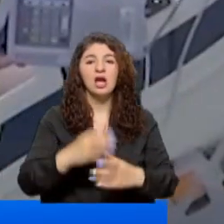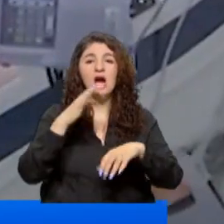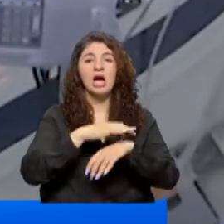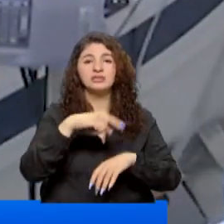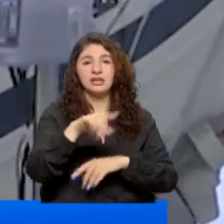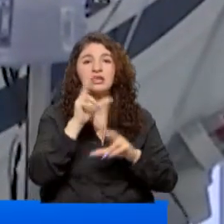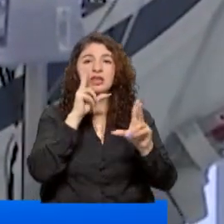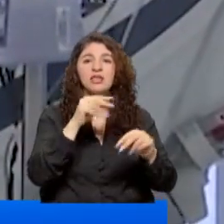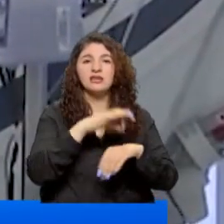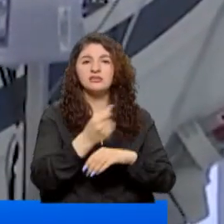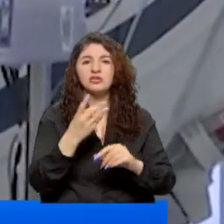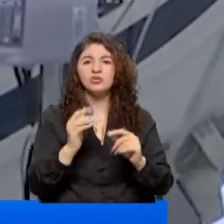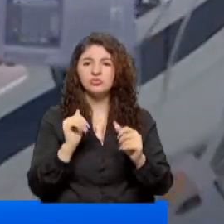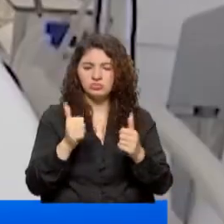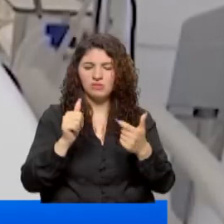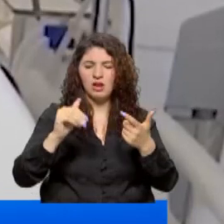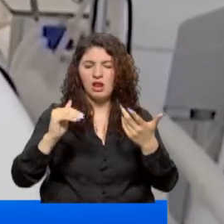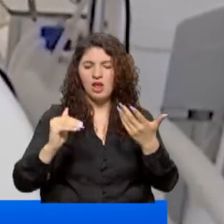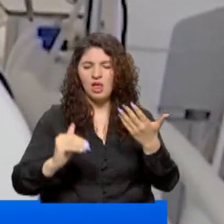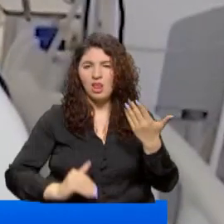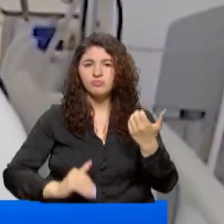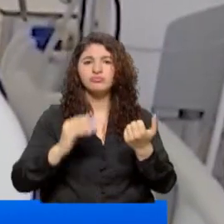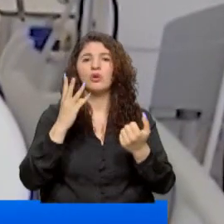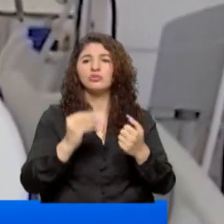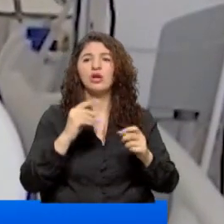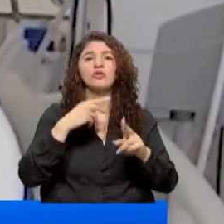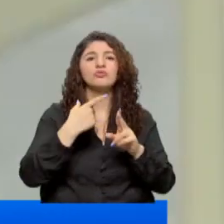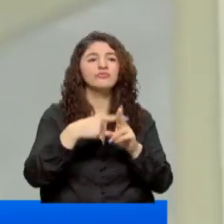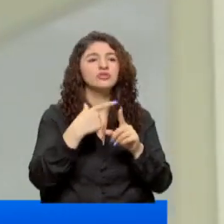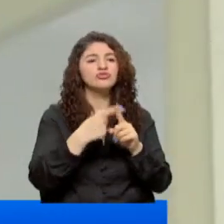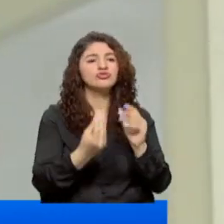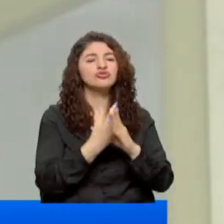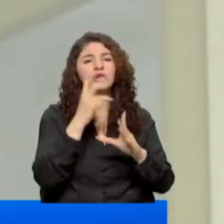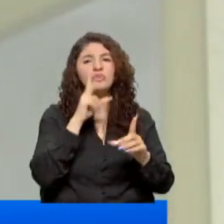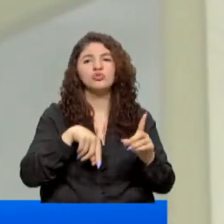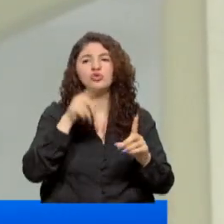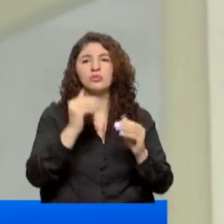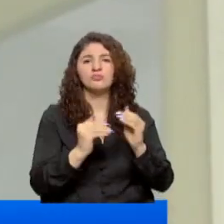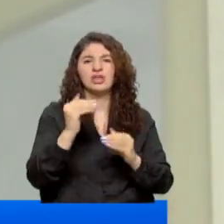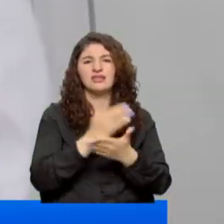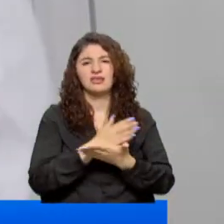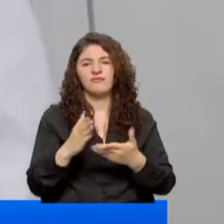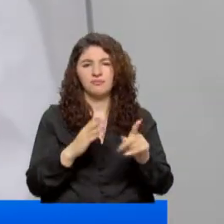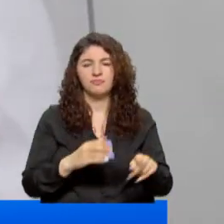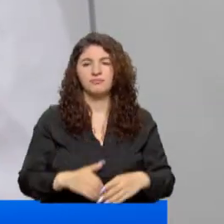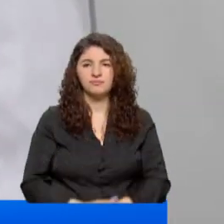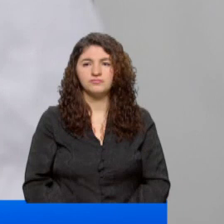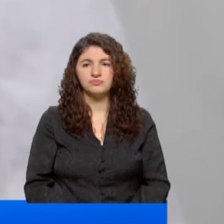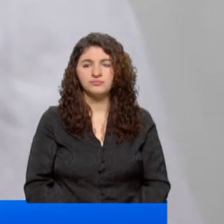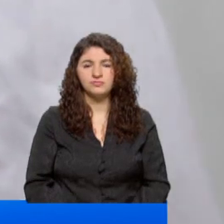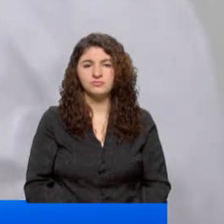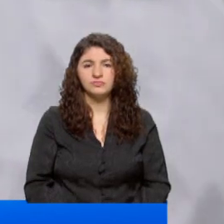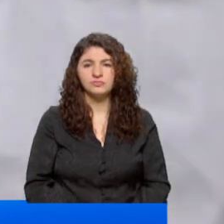hastanelerde yatan hasta sayısı her geçen gün azalırken Türkiye'nin coronavirüs tablosuna yansıyan günlük vaka artışı devam ediyor